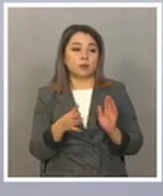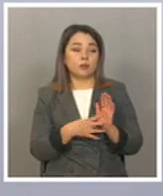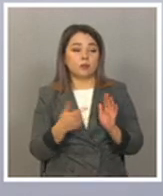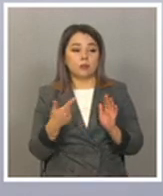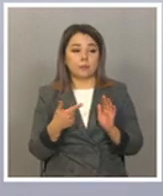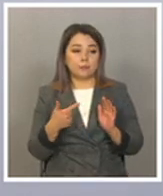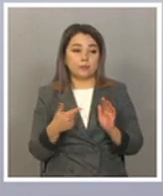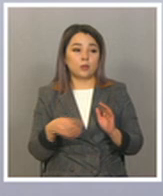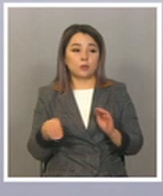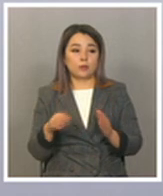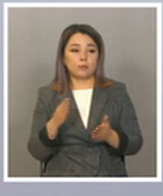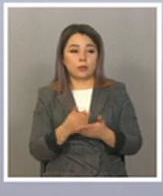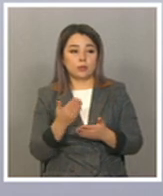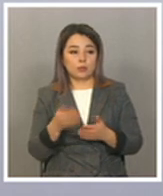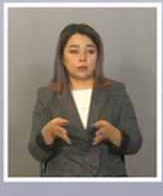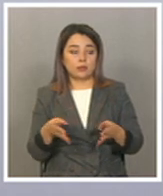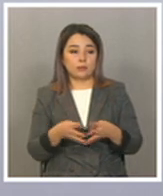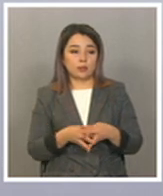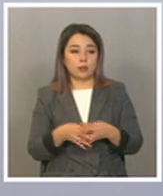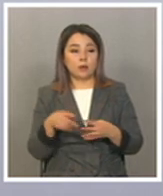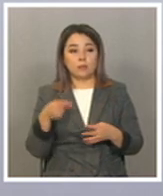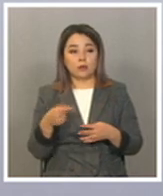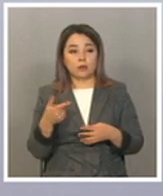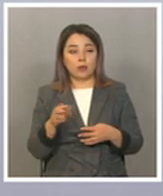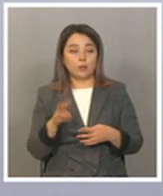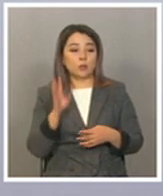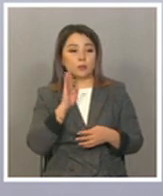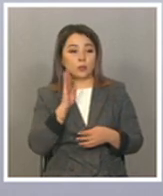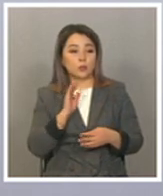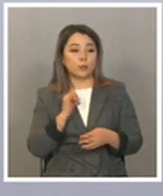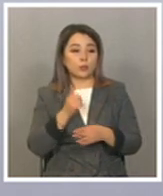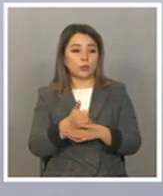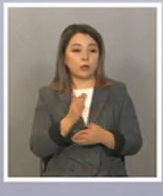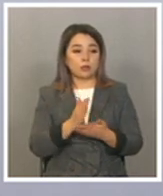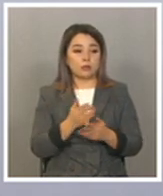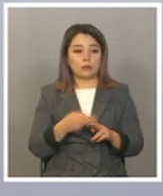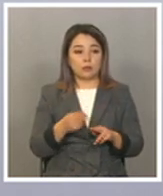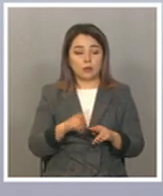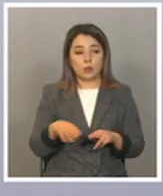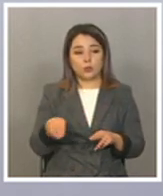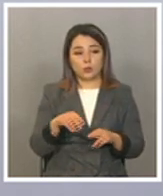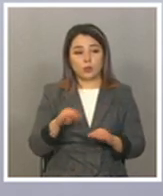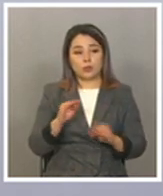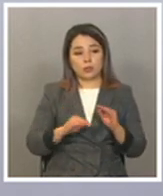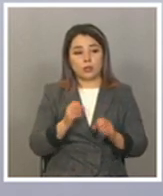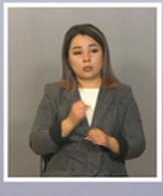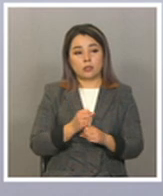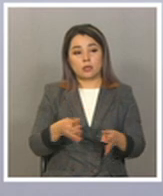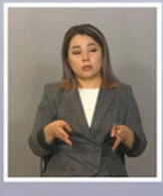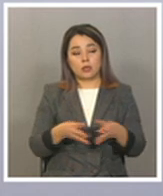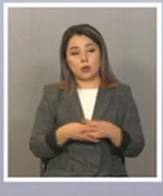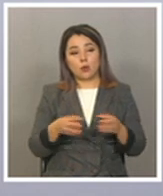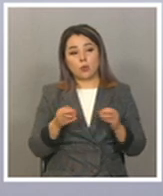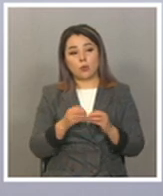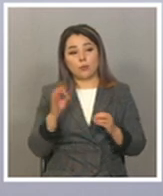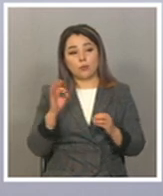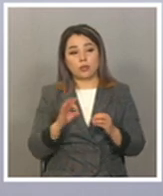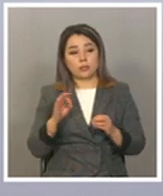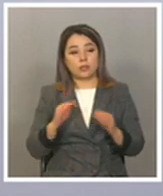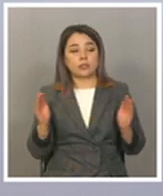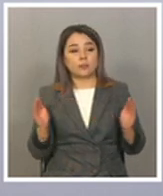тұзы бар ертіндіге 1000 грамм су құйғаннан кейін тұз концентрациясы 10%-ке